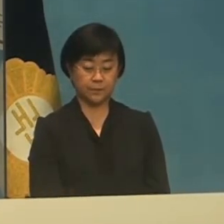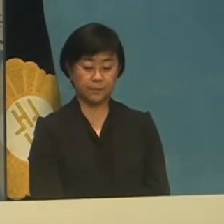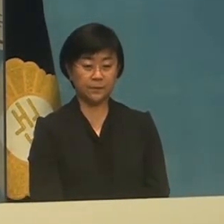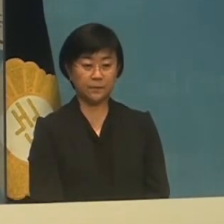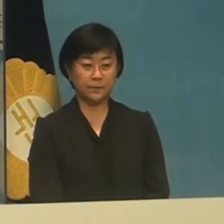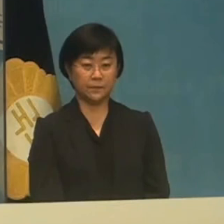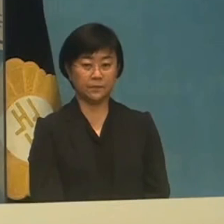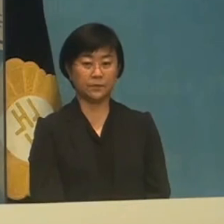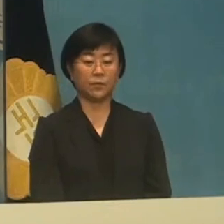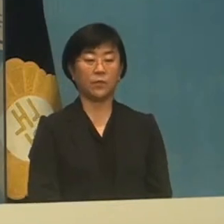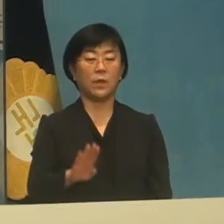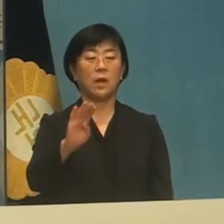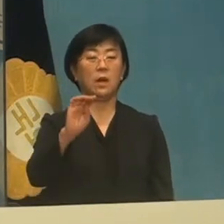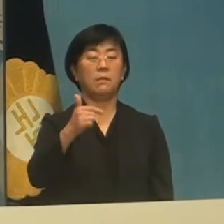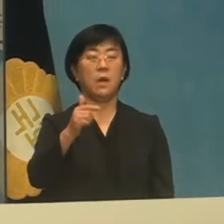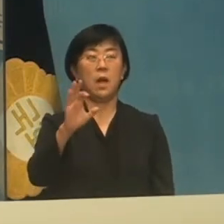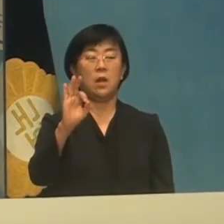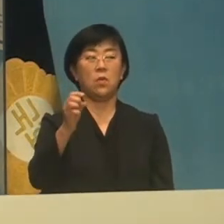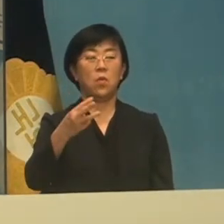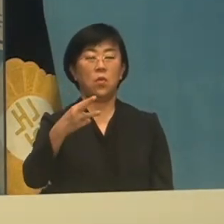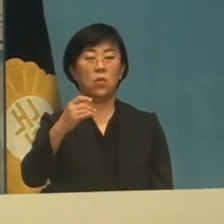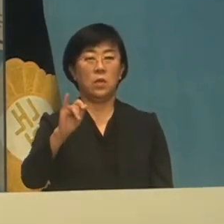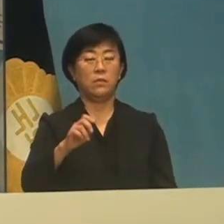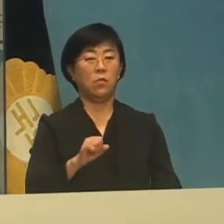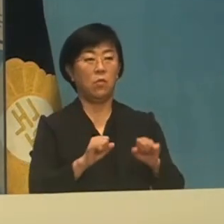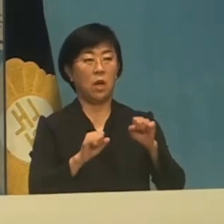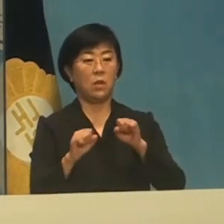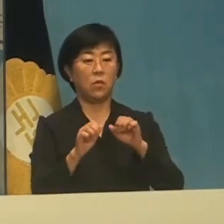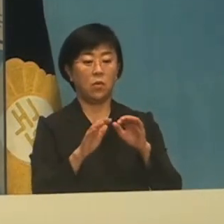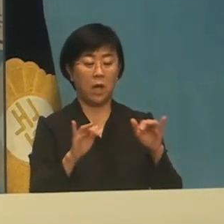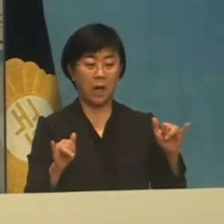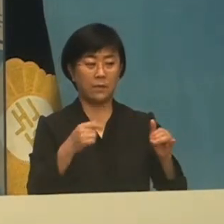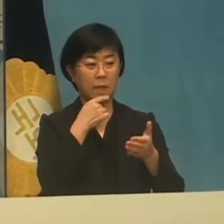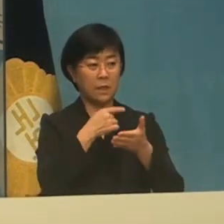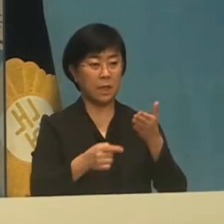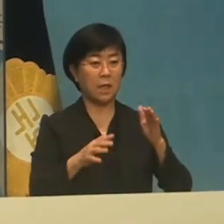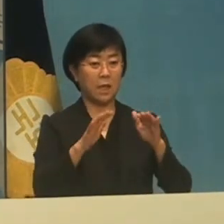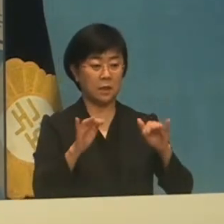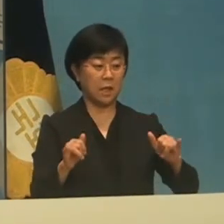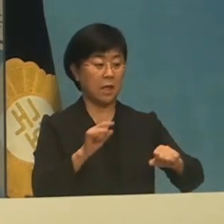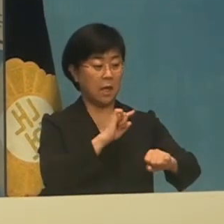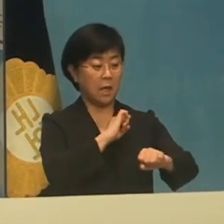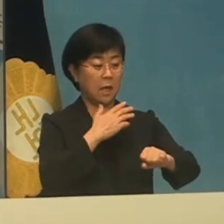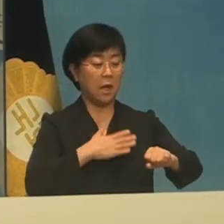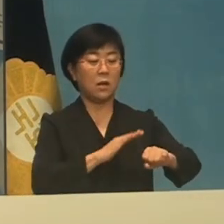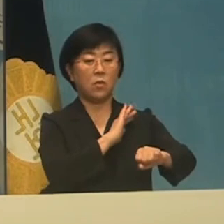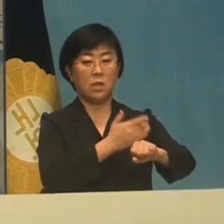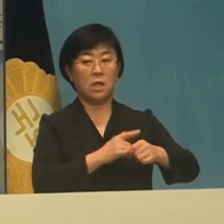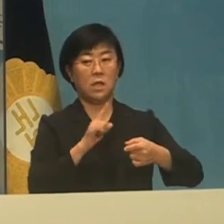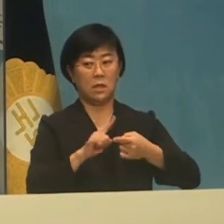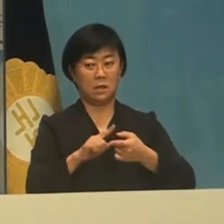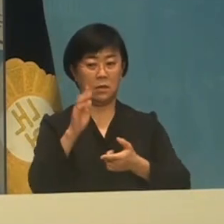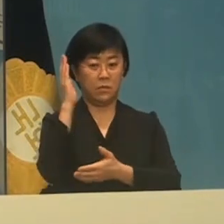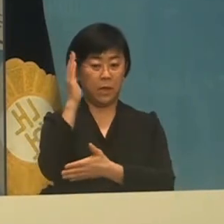이어서 반올림 상임활동가 이상수님께서 피해자들의 알권리에 대해서 답변 드리겠습니다.